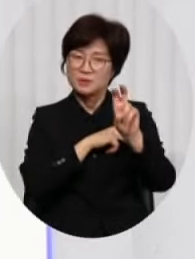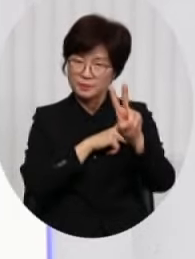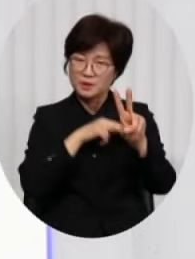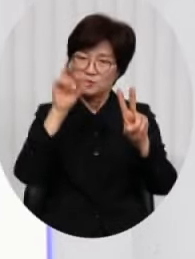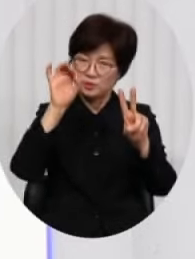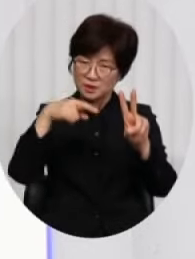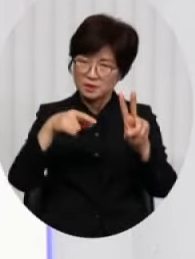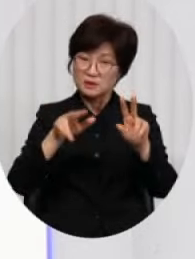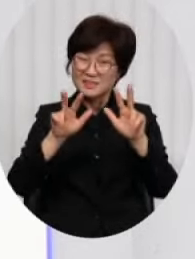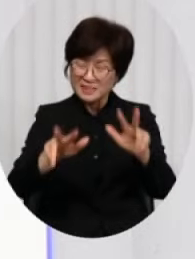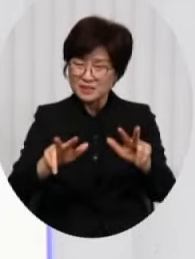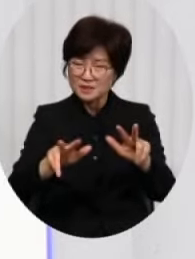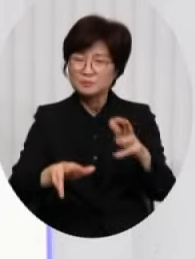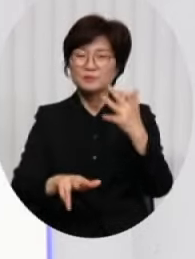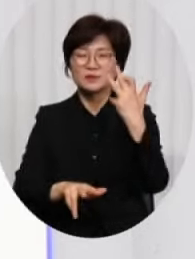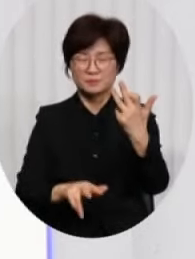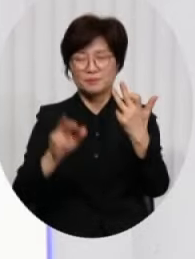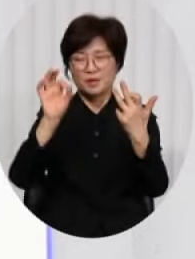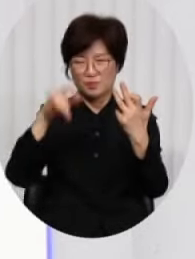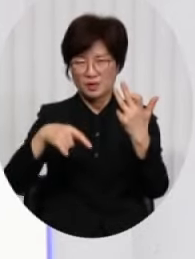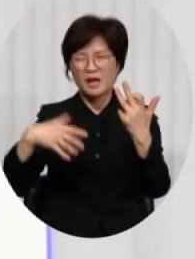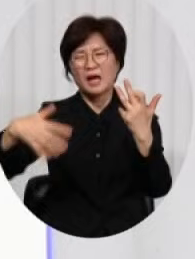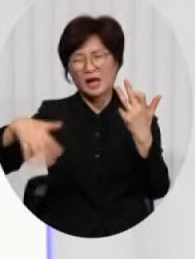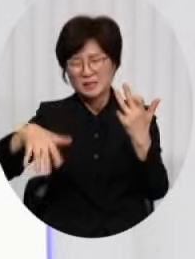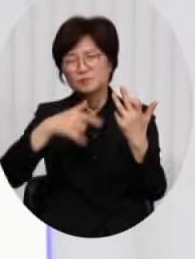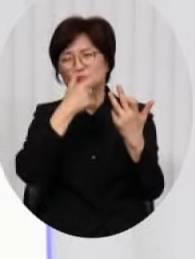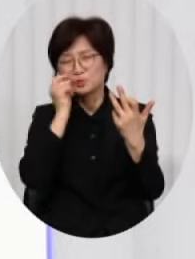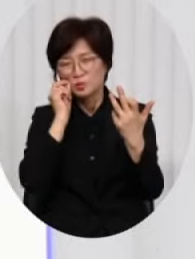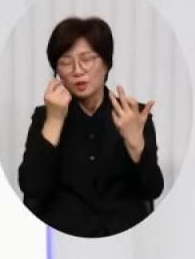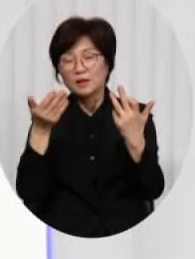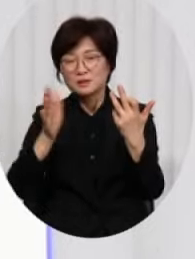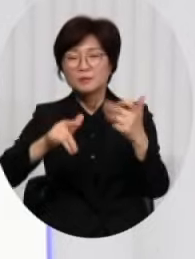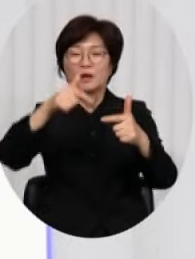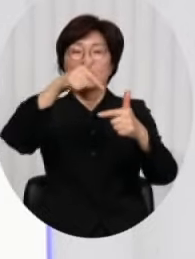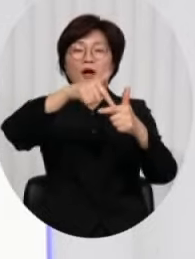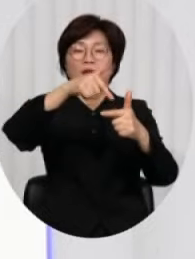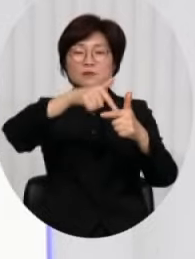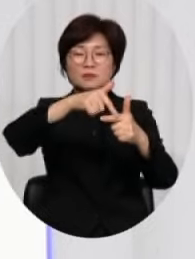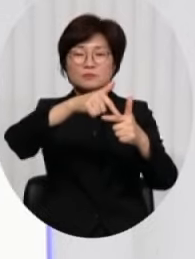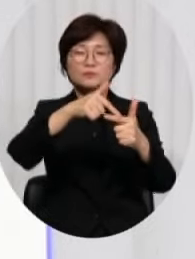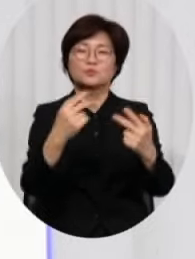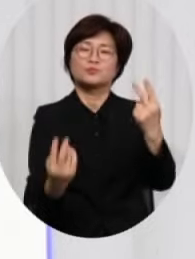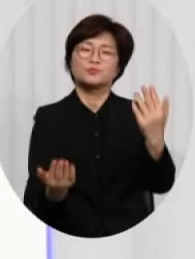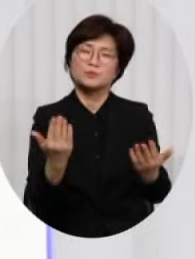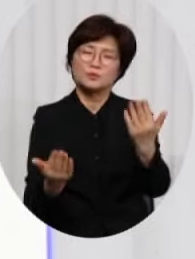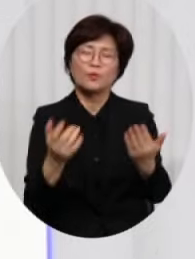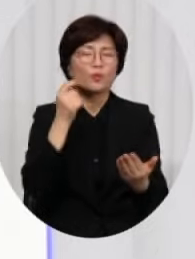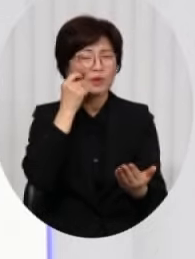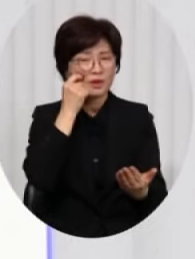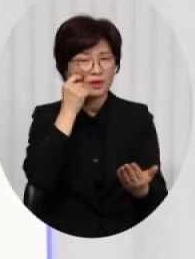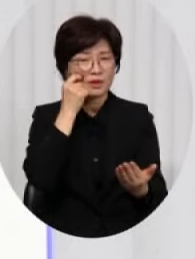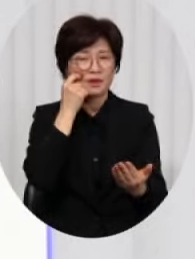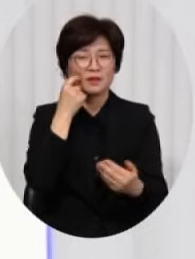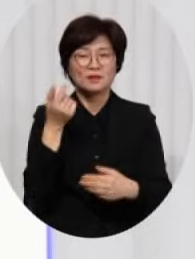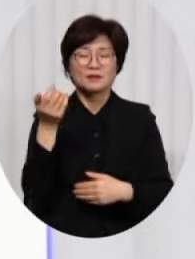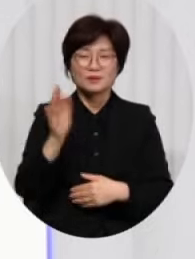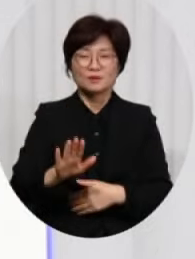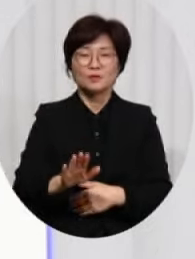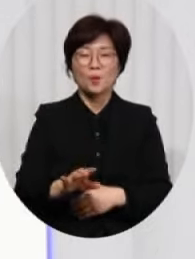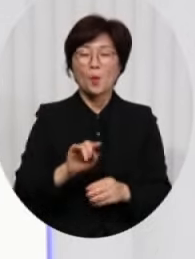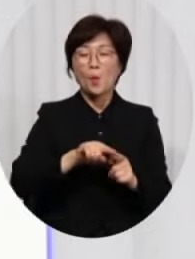18위까지 올라왔습니다. 물론 아직은 아래에 있죠. 그런데 그걸 강남구랑 똑같이 우리가 대입할 수는 없겠죠. 뭐